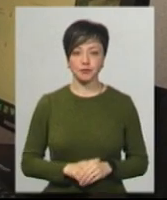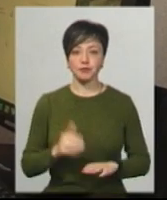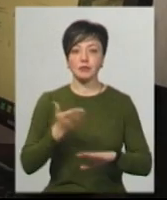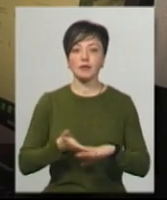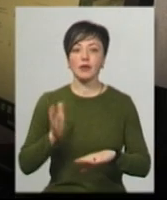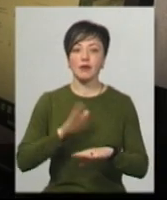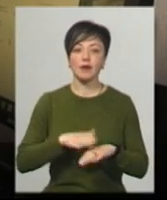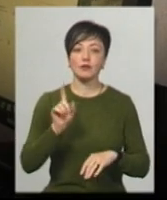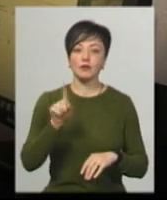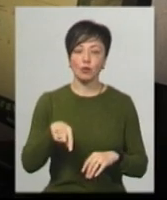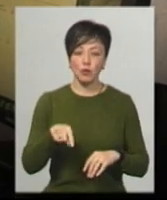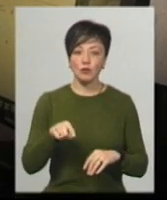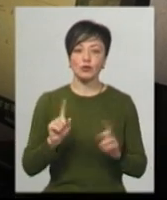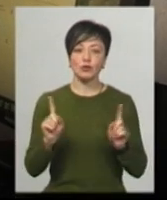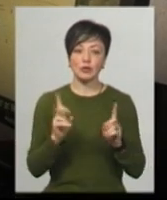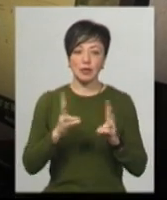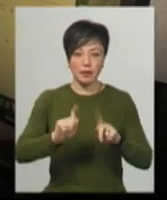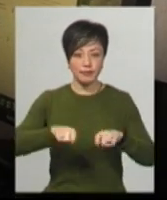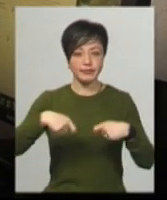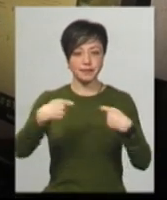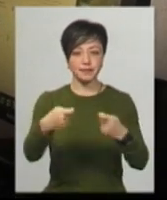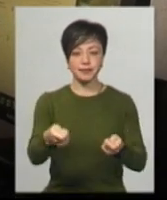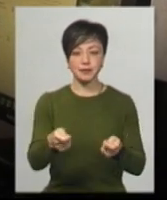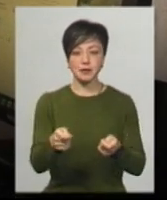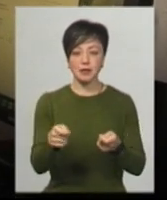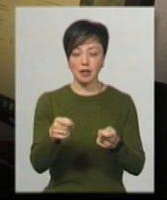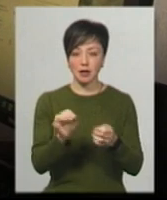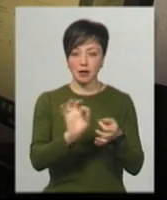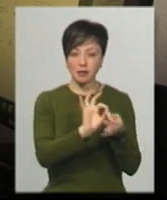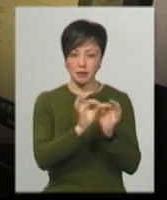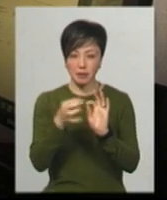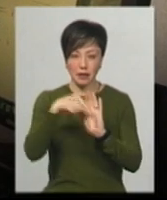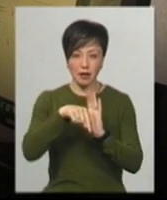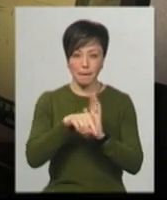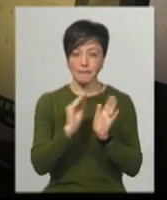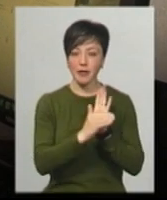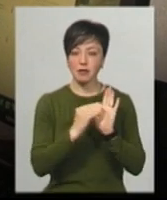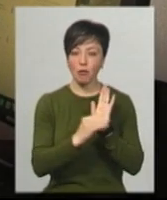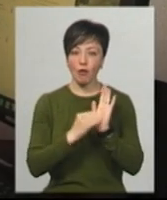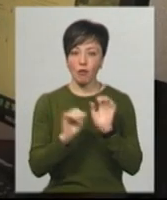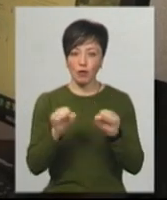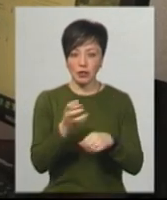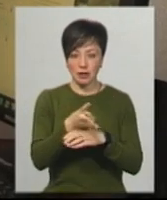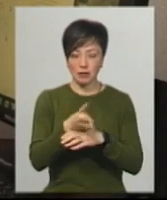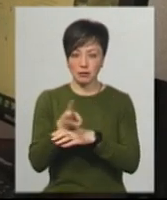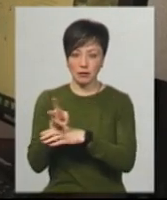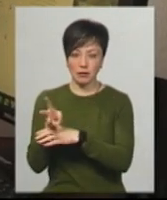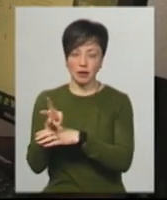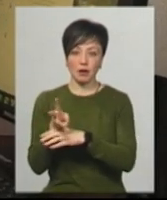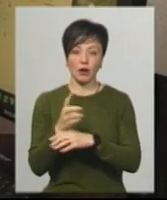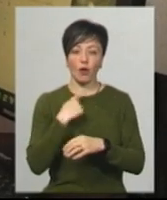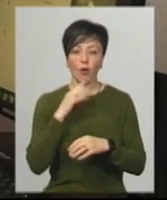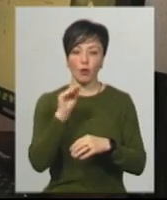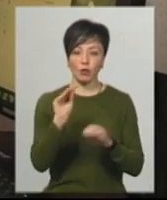тому, що треба донести матеріал. І письмова мова, якщо ми можемо знімати екран і голос за